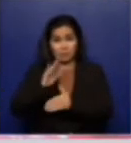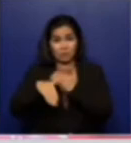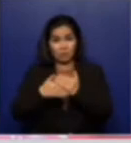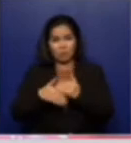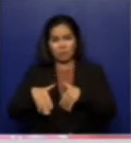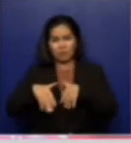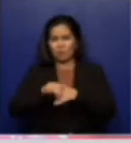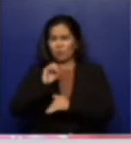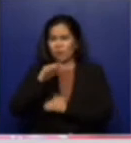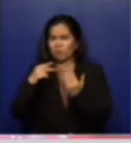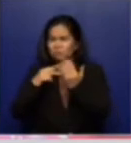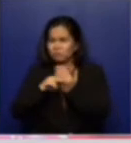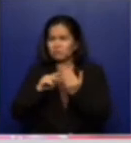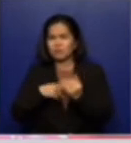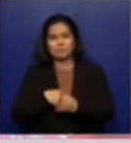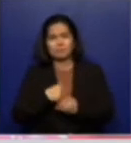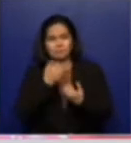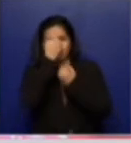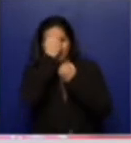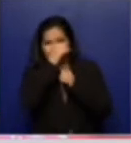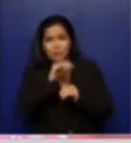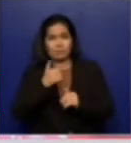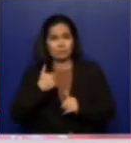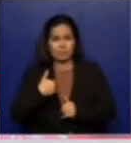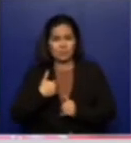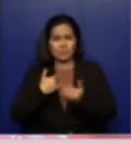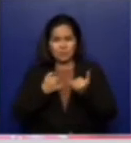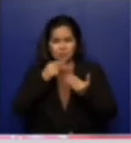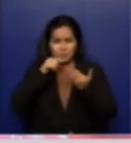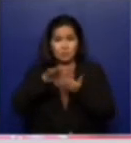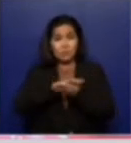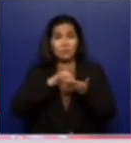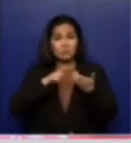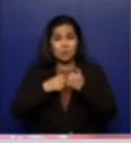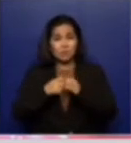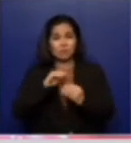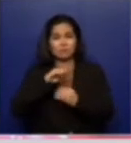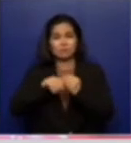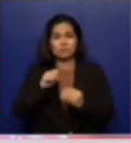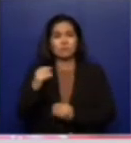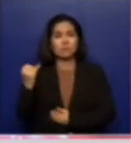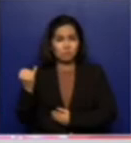ชนทั้งที่ประเทศกำลังประสบปัญหาเรื่องภาวะเศรษฐกิจ